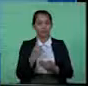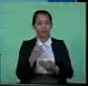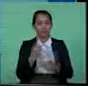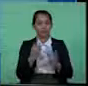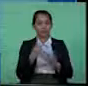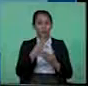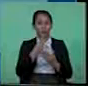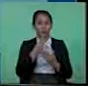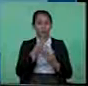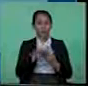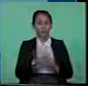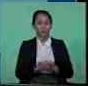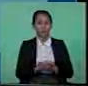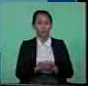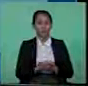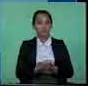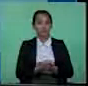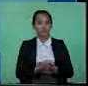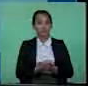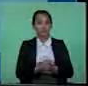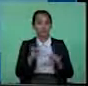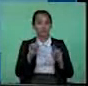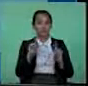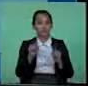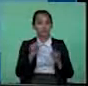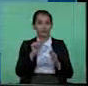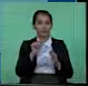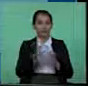1-ifodaga diqqatimizni qaratamiz. Qavs ichida